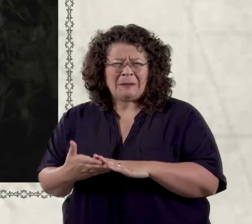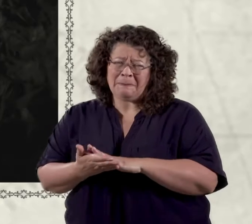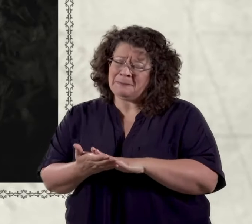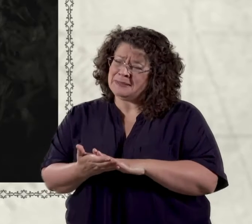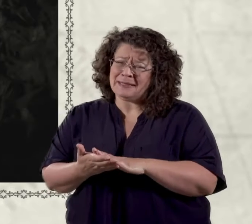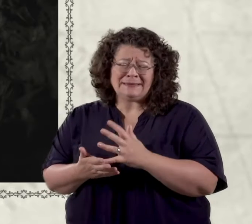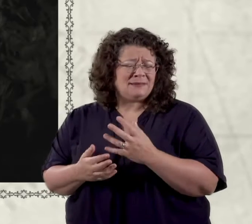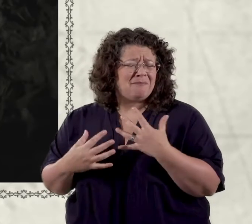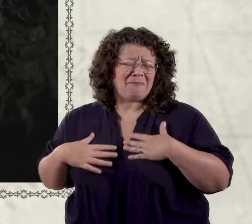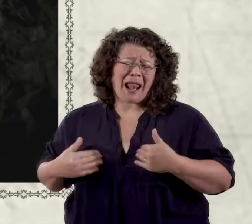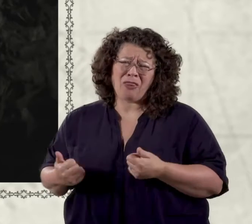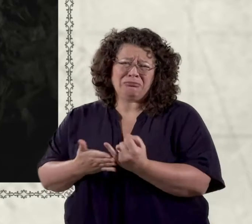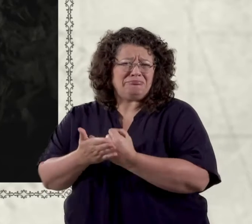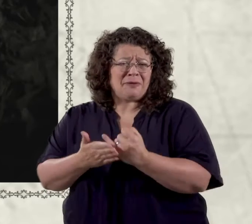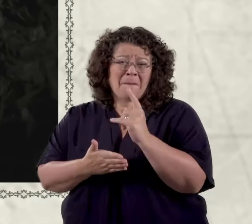byw.